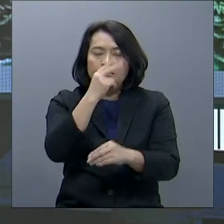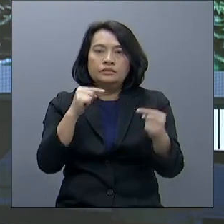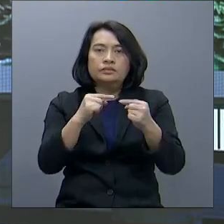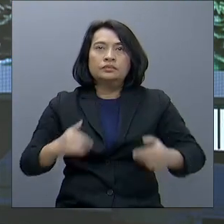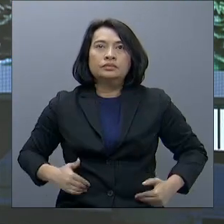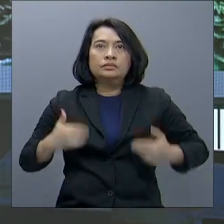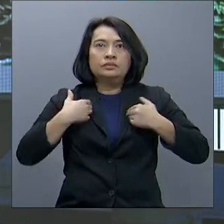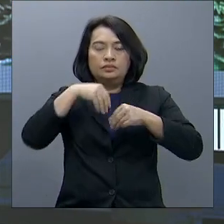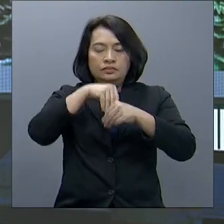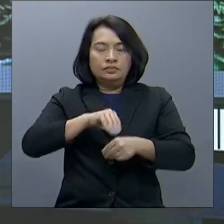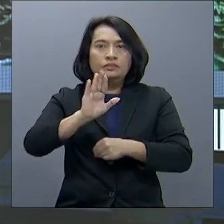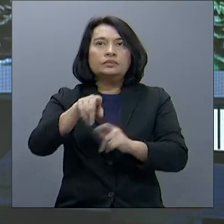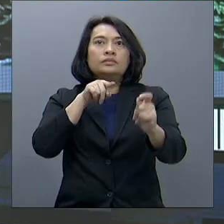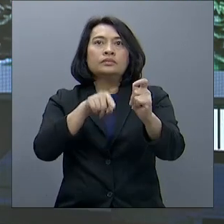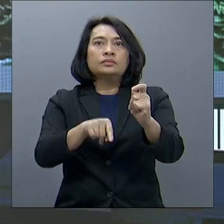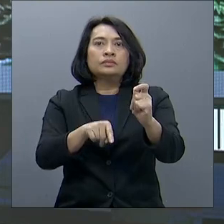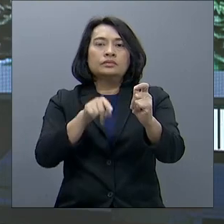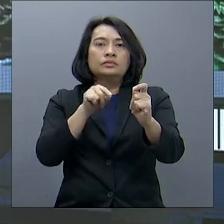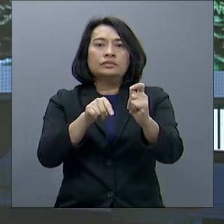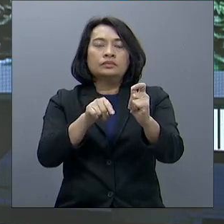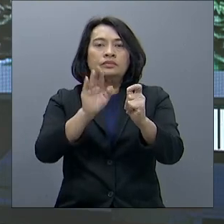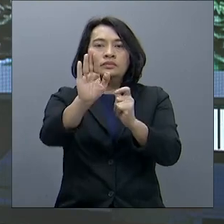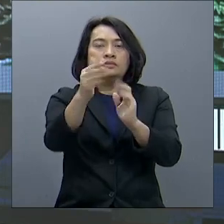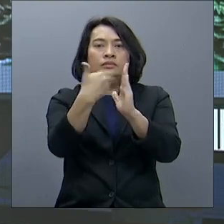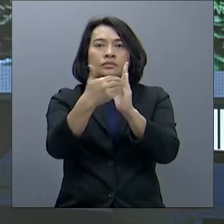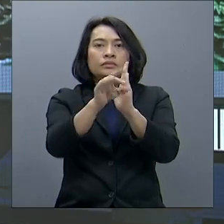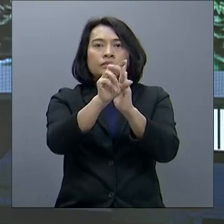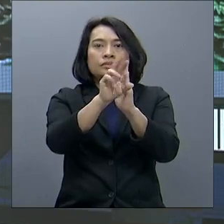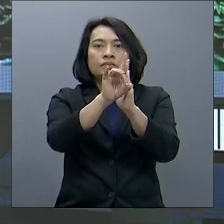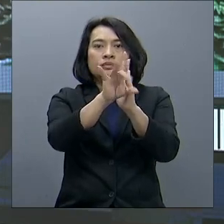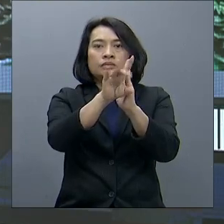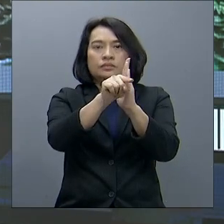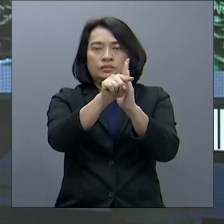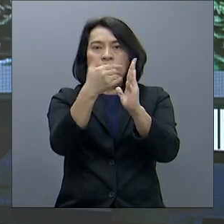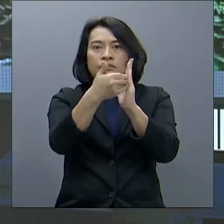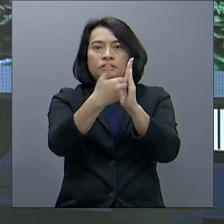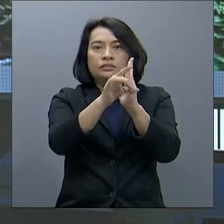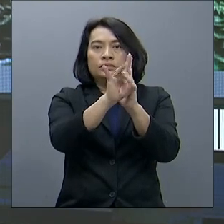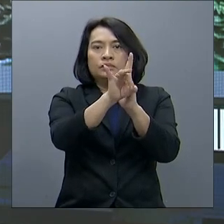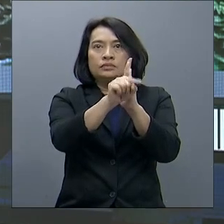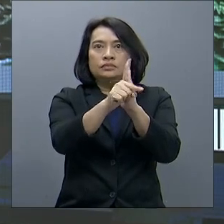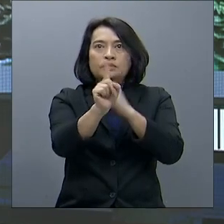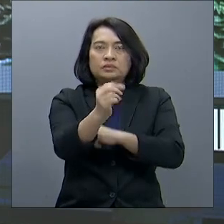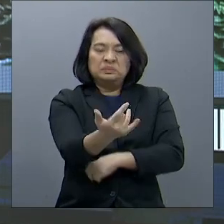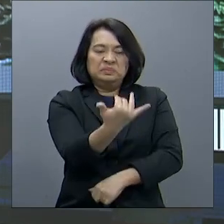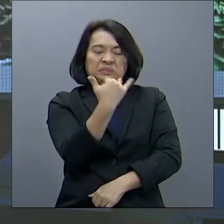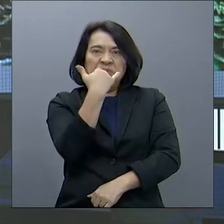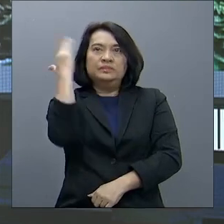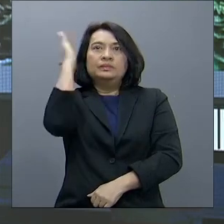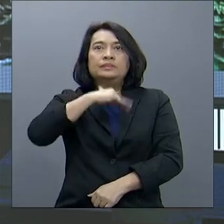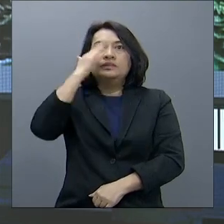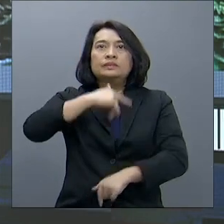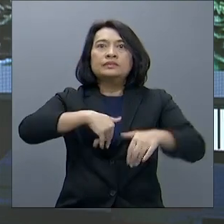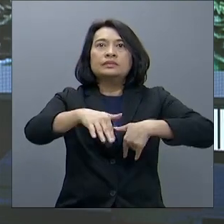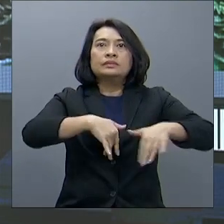คือชาวบ้านที่อำเภอเกษตรวิสัยจังหวัดร้อยเอ็ดร้องเรียนเข้ามาเดือดร้อนหนักมากเกี่ยวกับกลิ่นที่มันเหม็นสุดๆเลยในชุมช